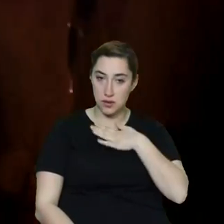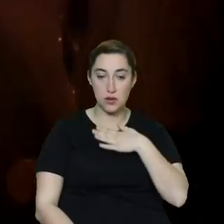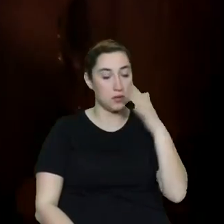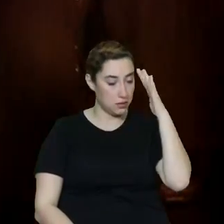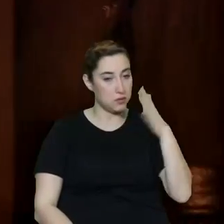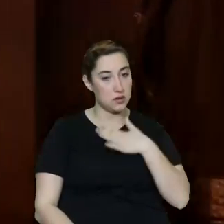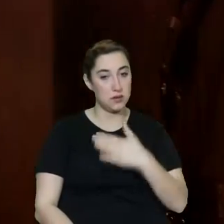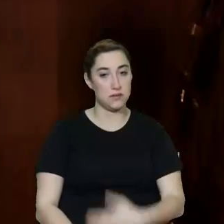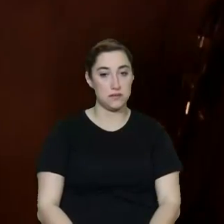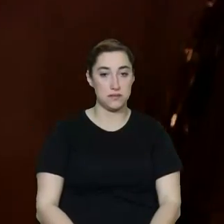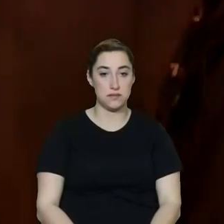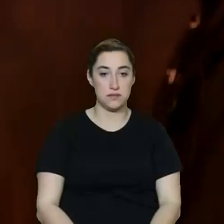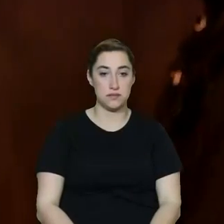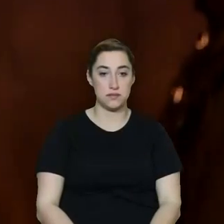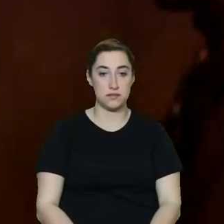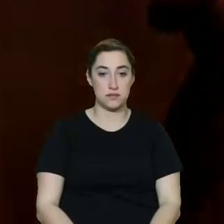Selamünaleyküm. Ve aleyküm selam.